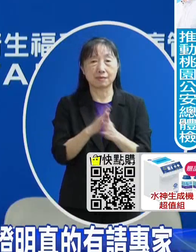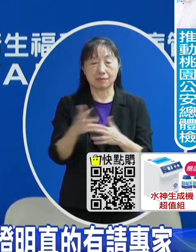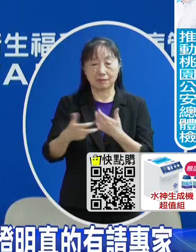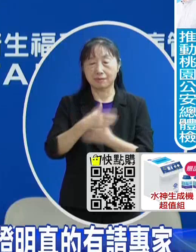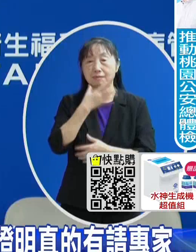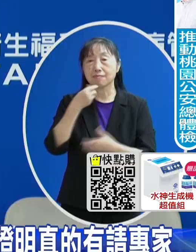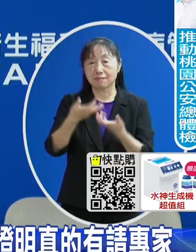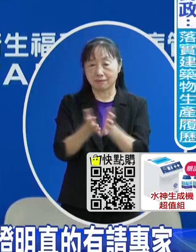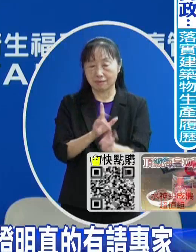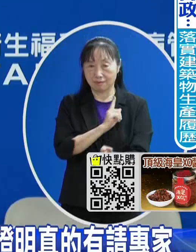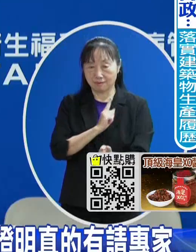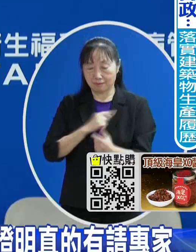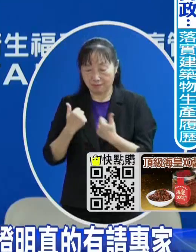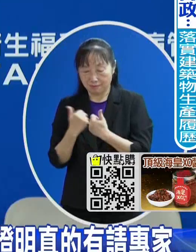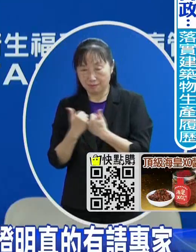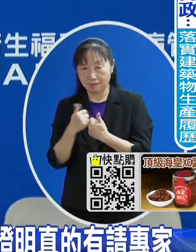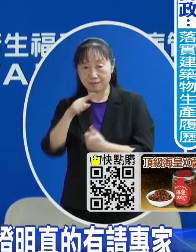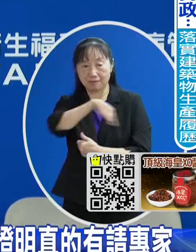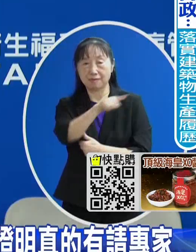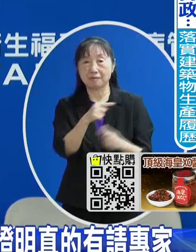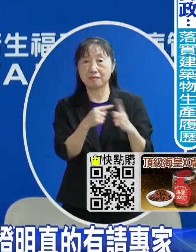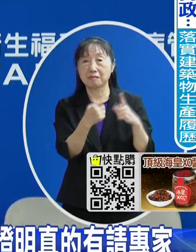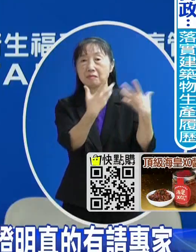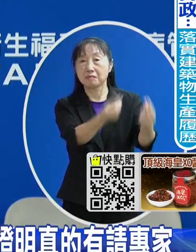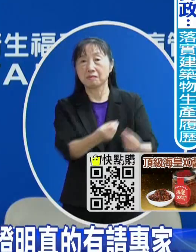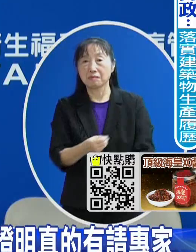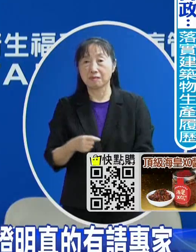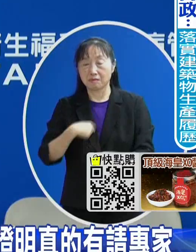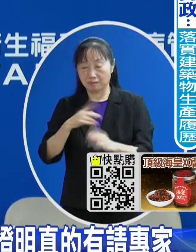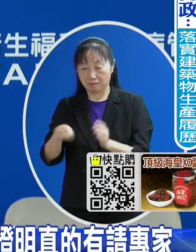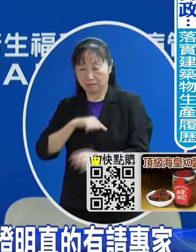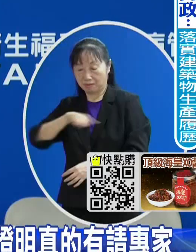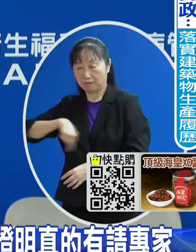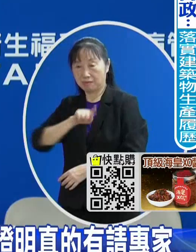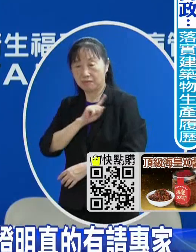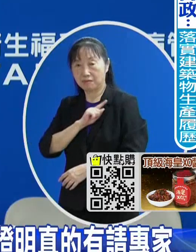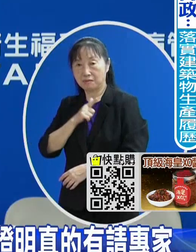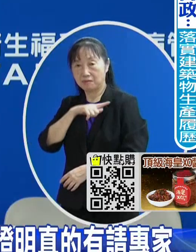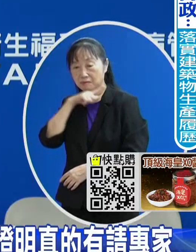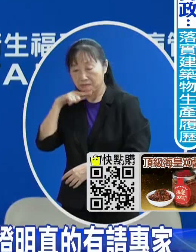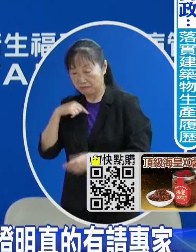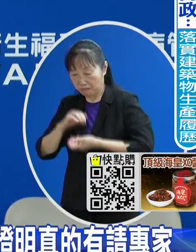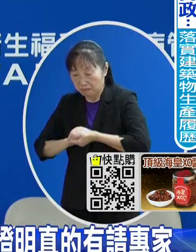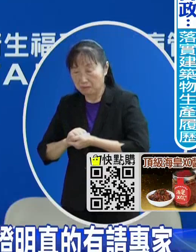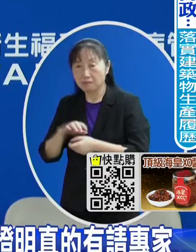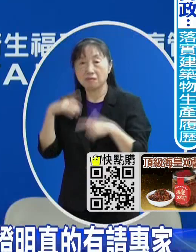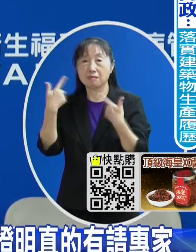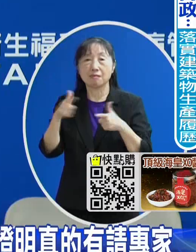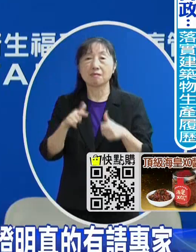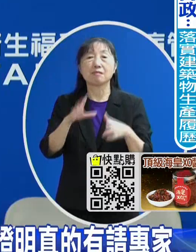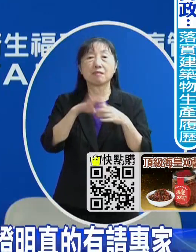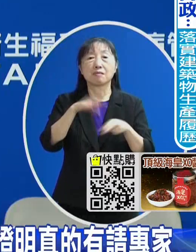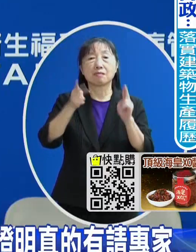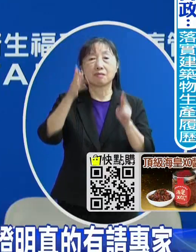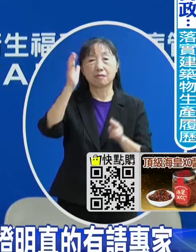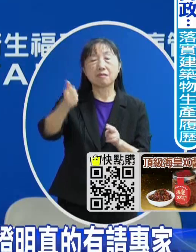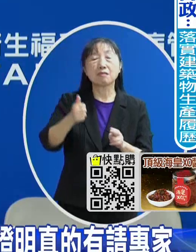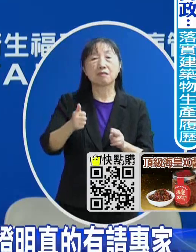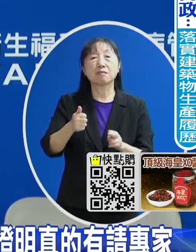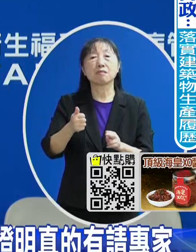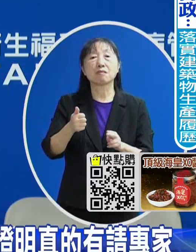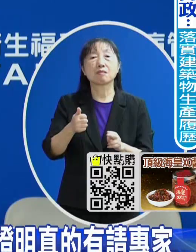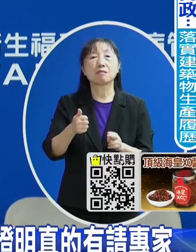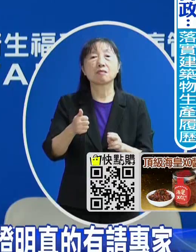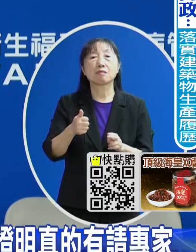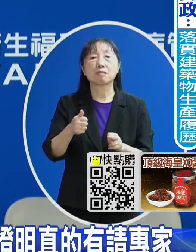己开会，然后自己去决定哦，所以指挥官他才会释出就是